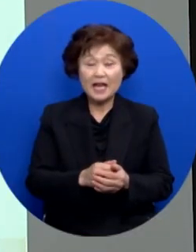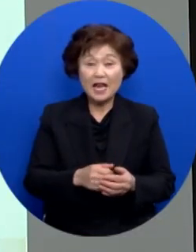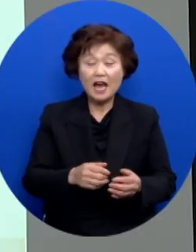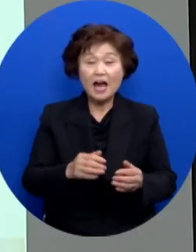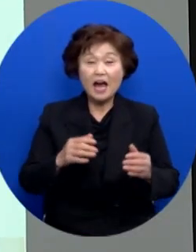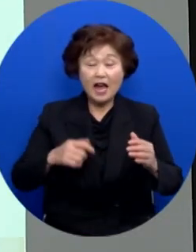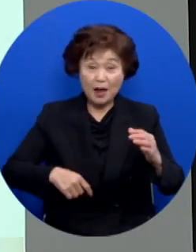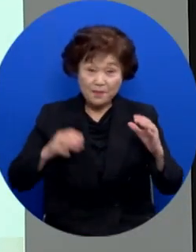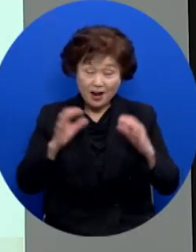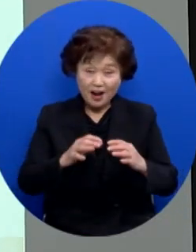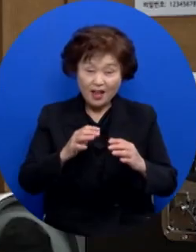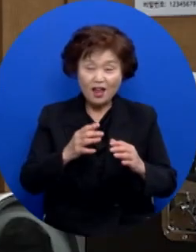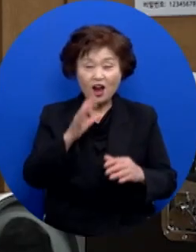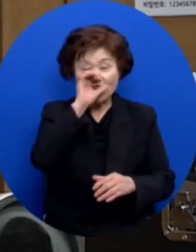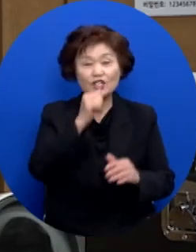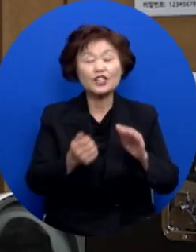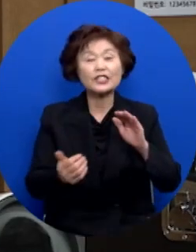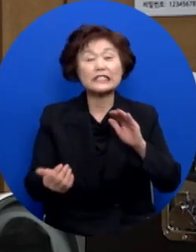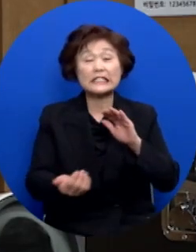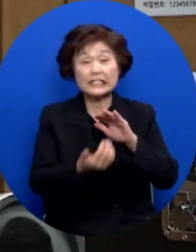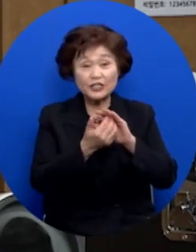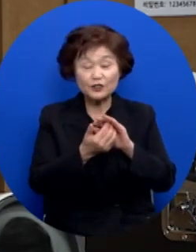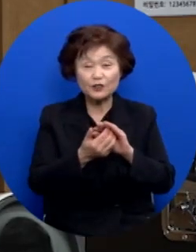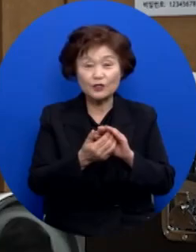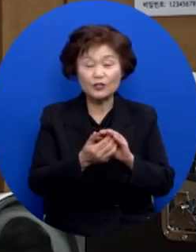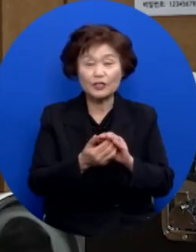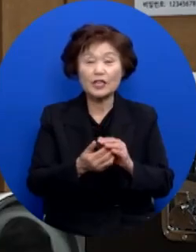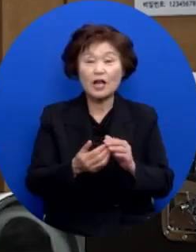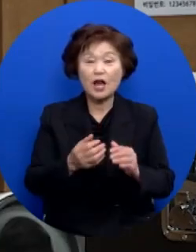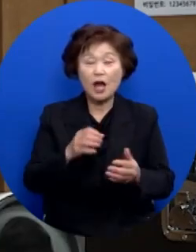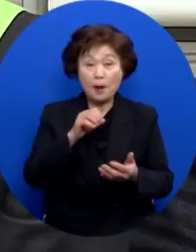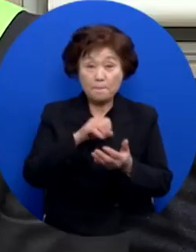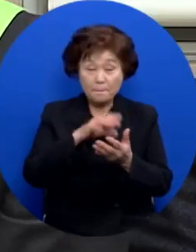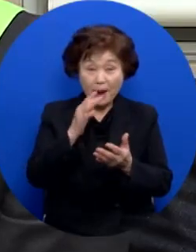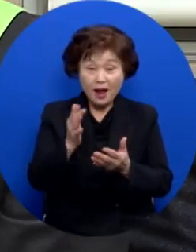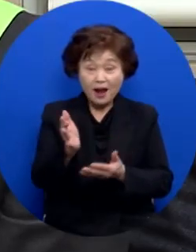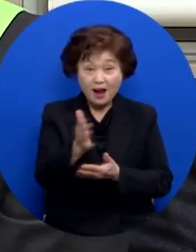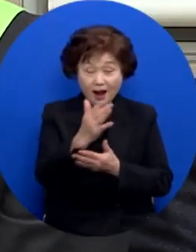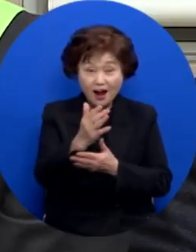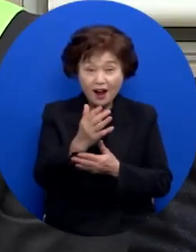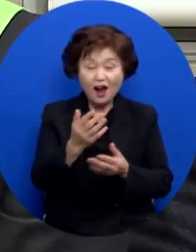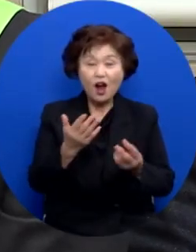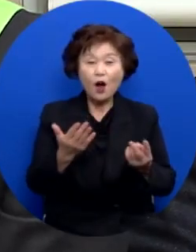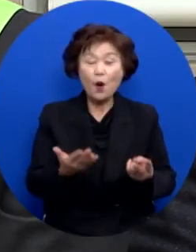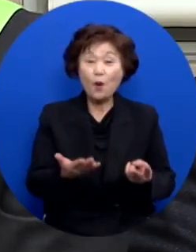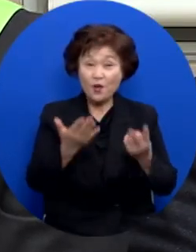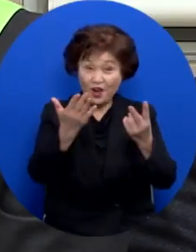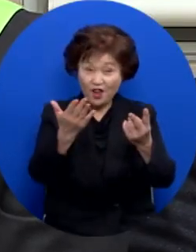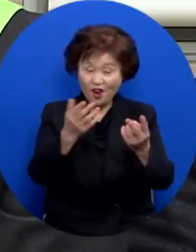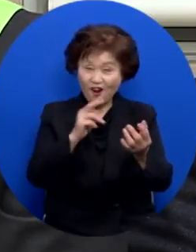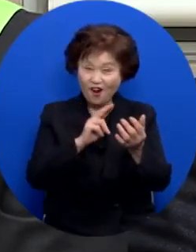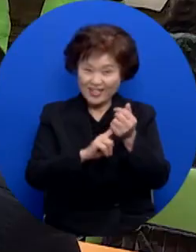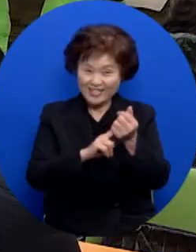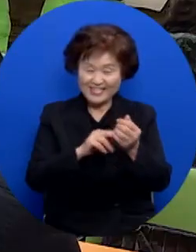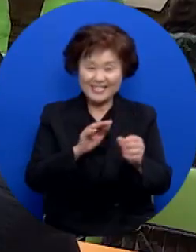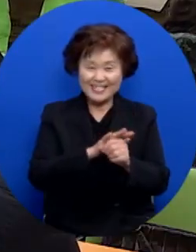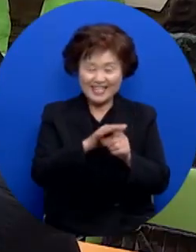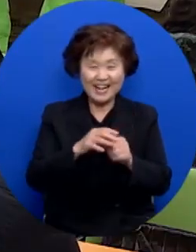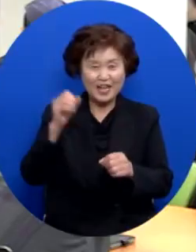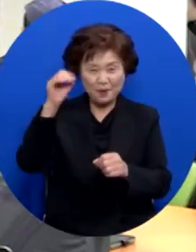합력하여 선을 이루는 오병이어의 기적이 우리 사회의 소외된 이웃에게 사랑의 빛으로 전해지길 소망한다고